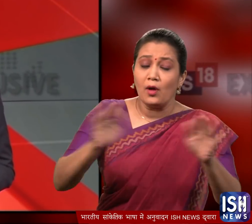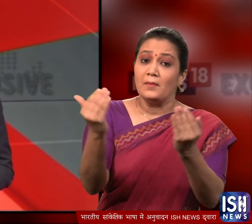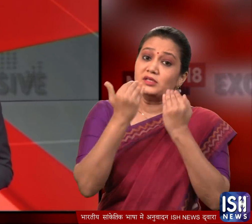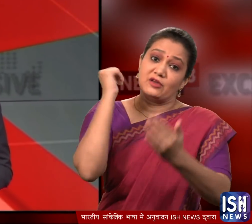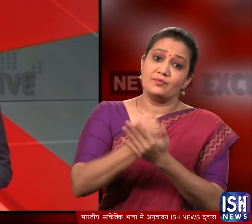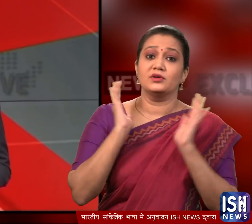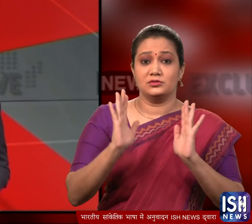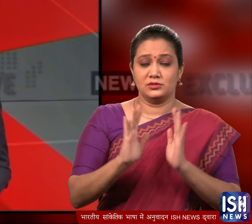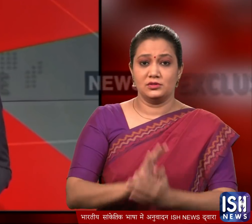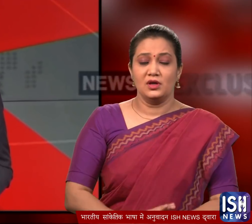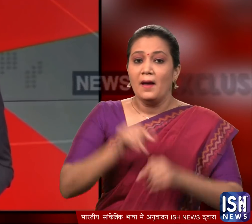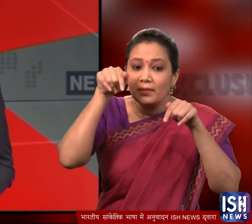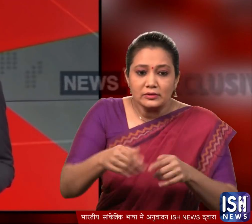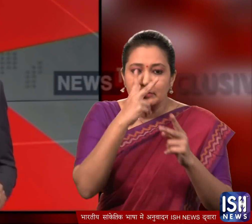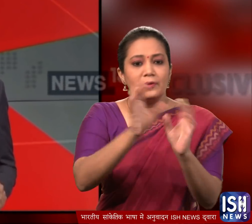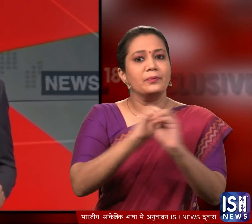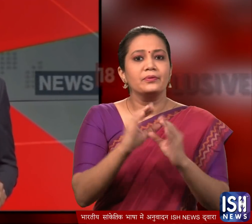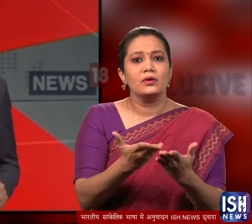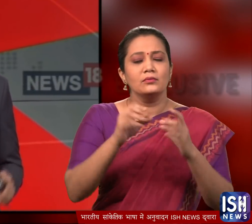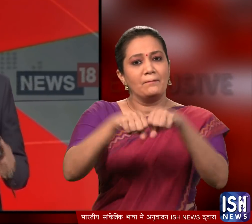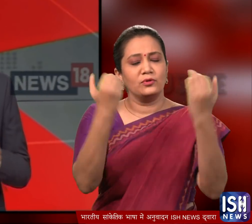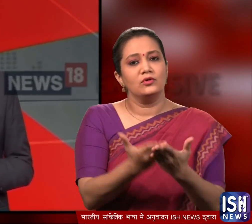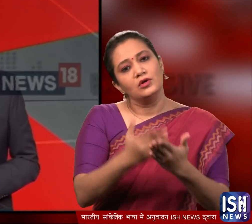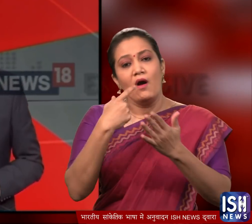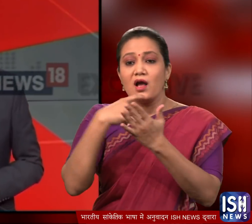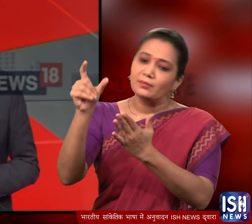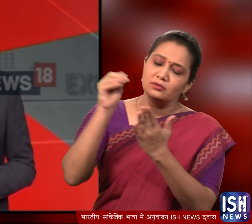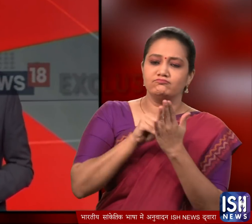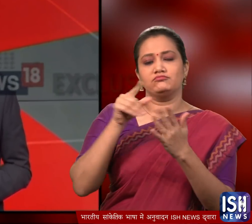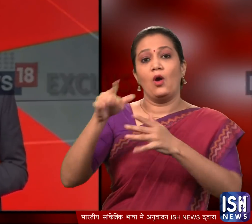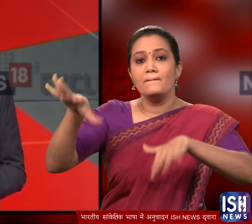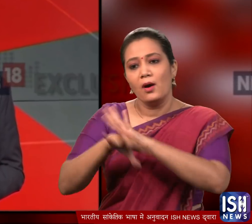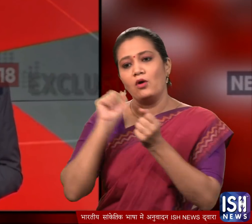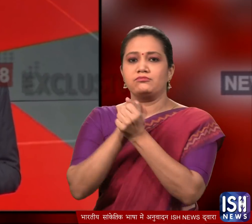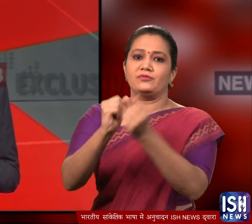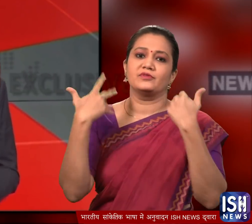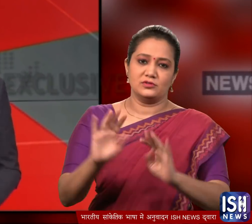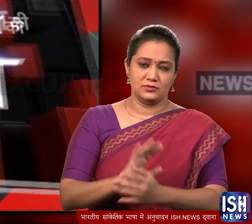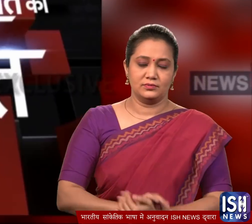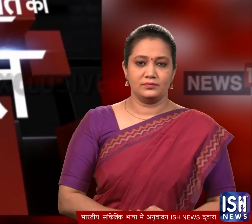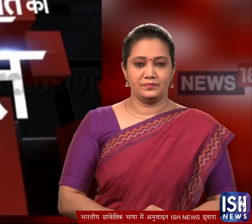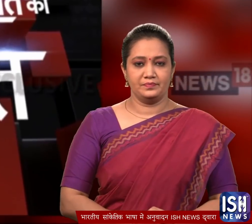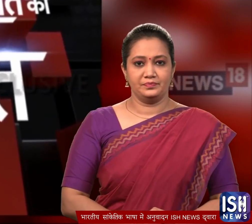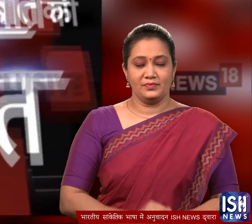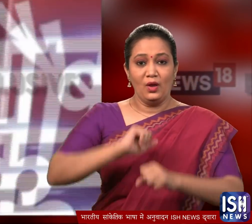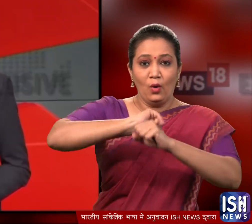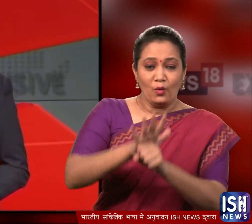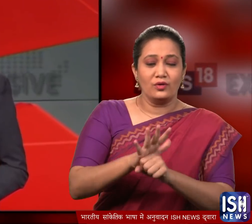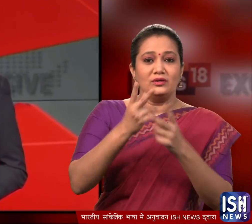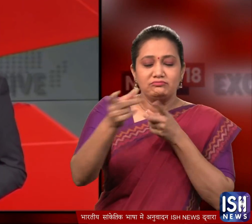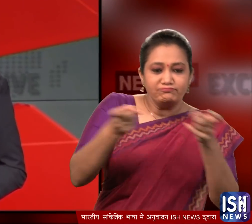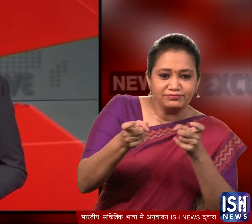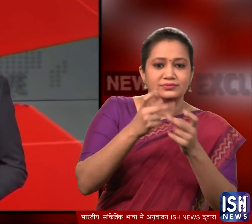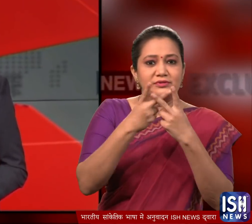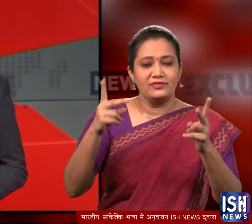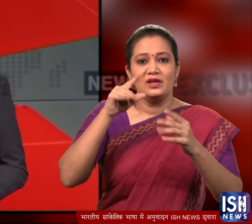होगी और सुरक्षा का पूरा ख्याल रखा जाएगा, लेकिन ऐसा दिखा नहीं। इसलिए शिकायत मिलने पर पुलिस ने आयोजकों को गिरफ्तार कर लिया। कोरोना